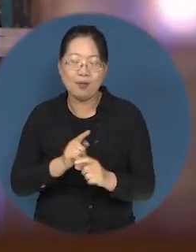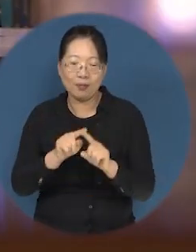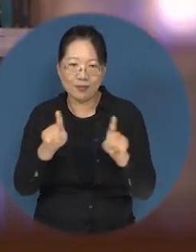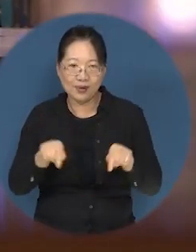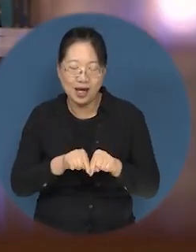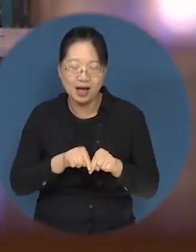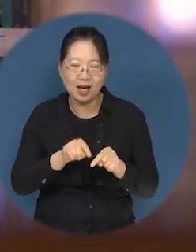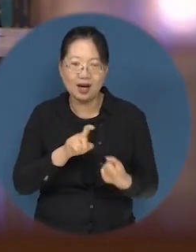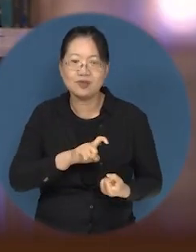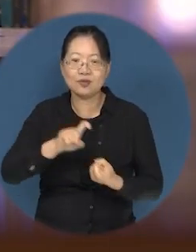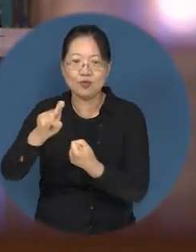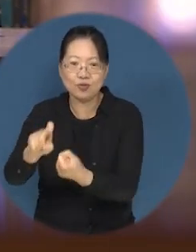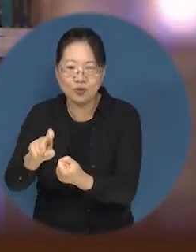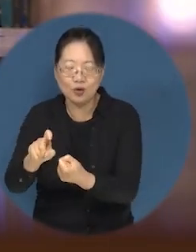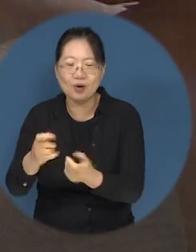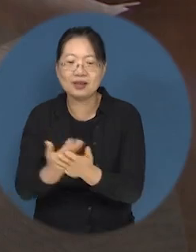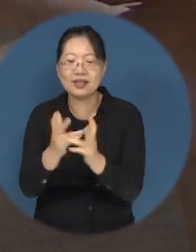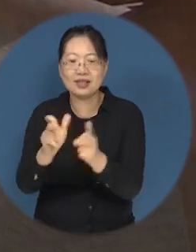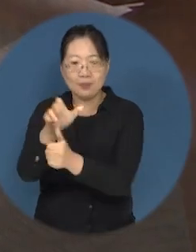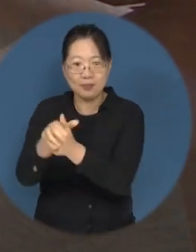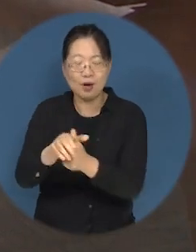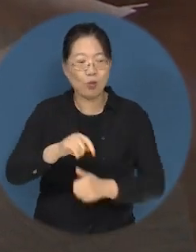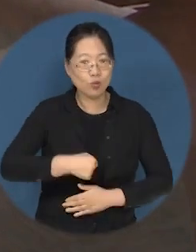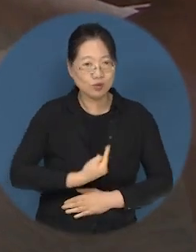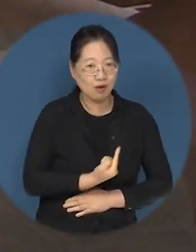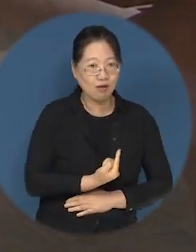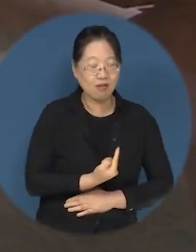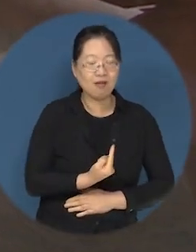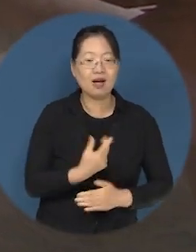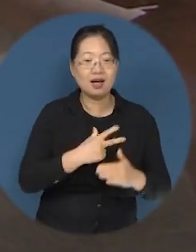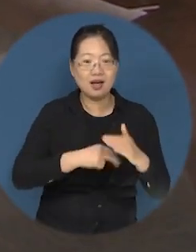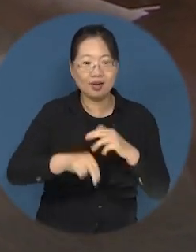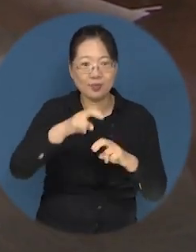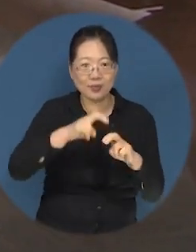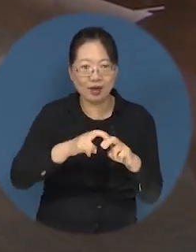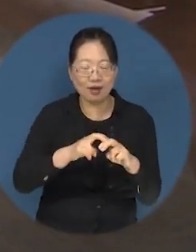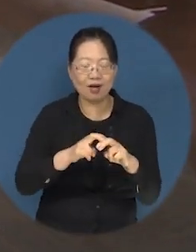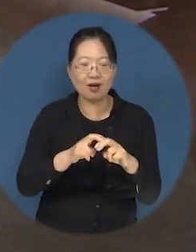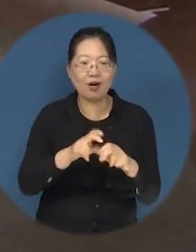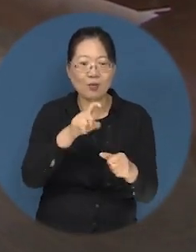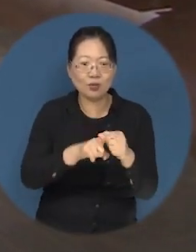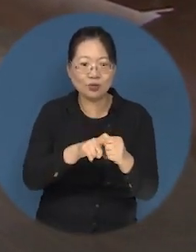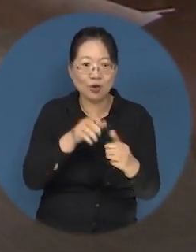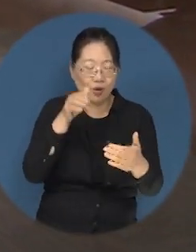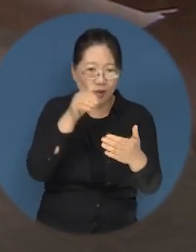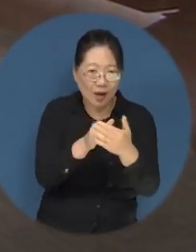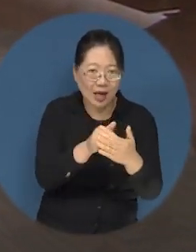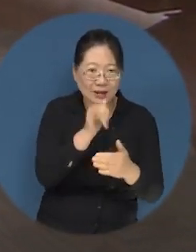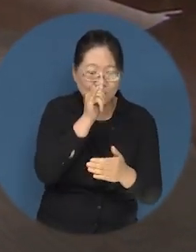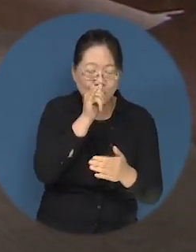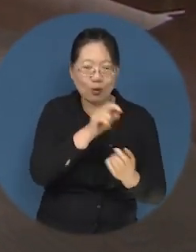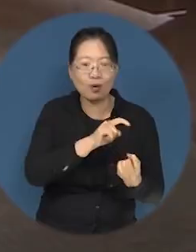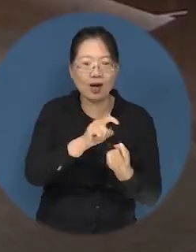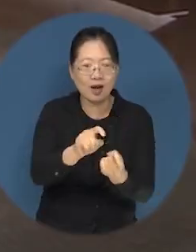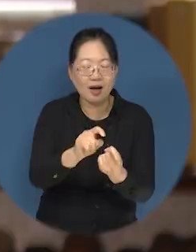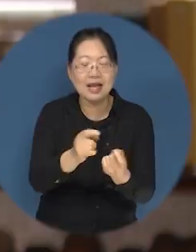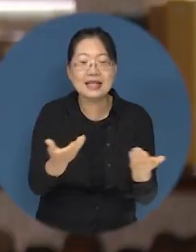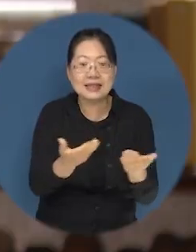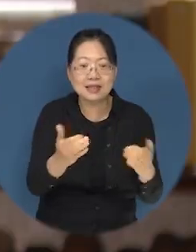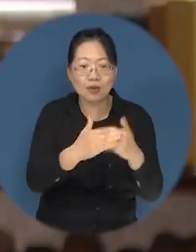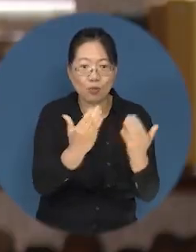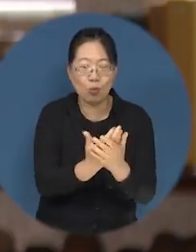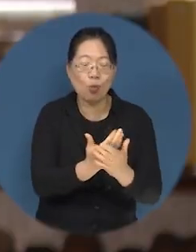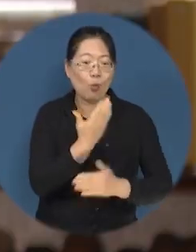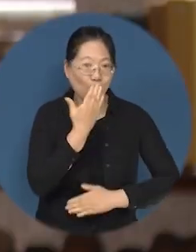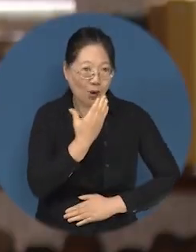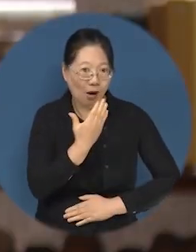하고 있습니다. 예. 혼자서 예, 지하철 그렇습니다. 타고 예. 목적지까지 가서 배송하고 이 정도 예. 업무는 다